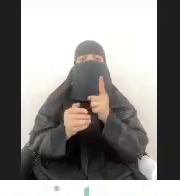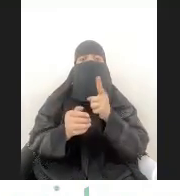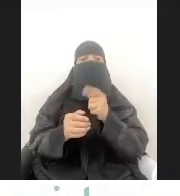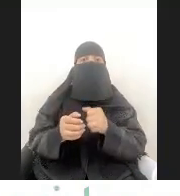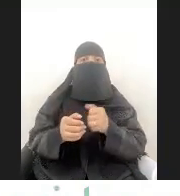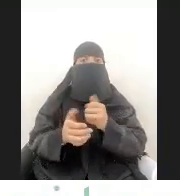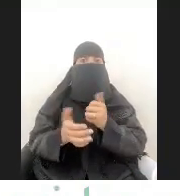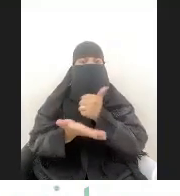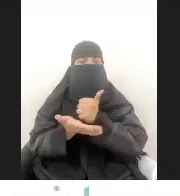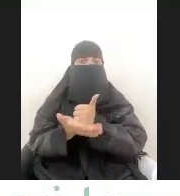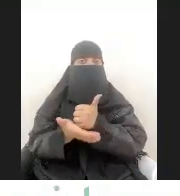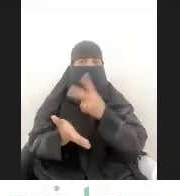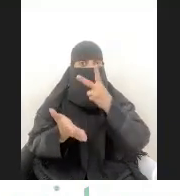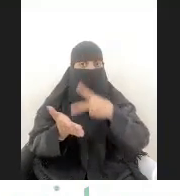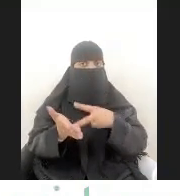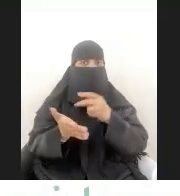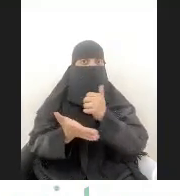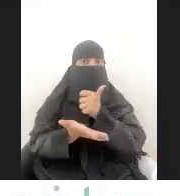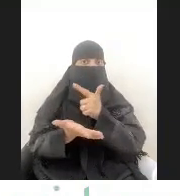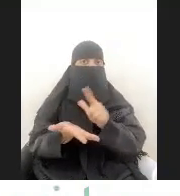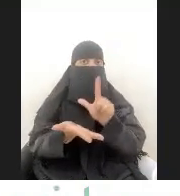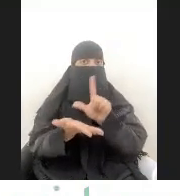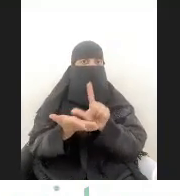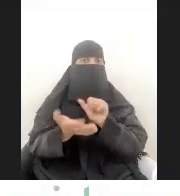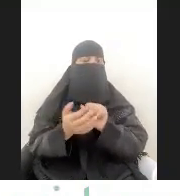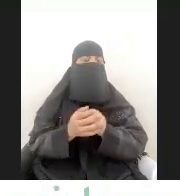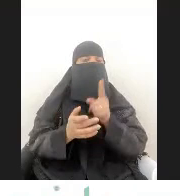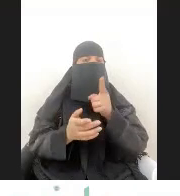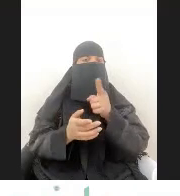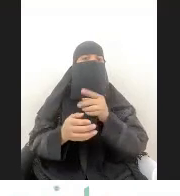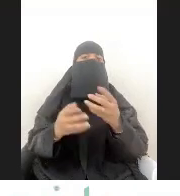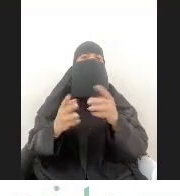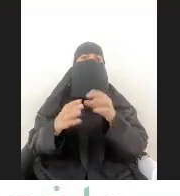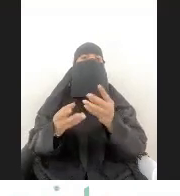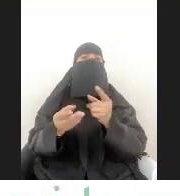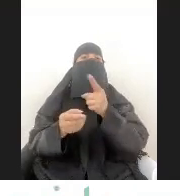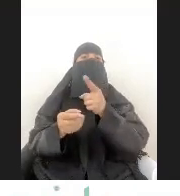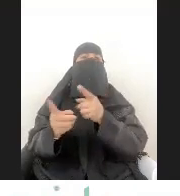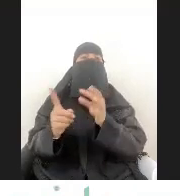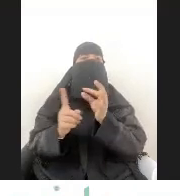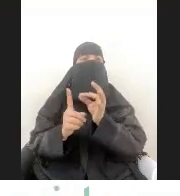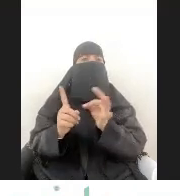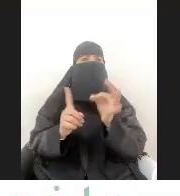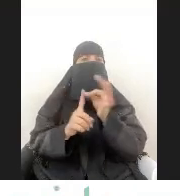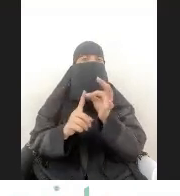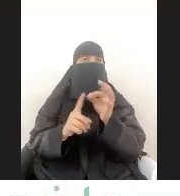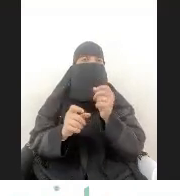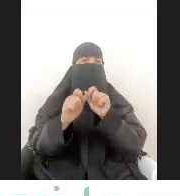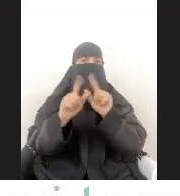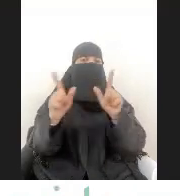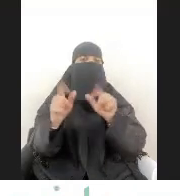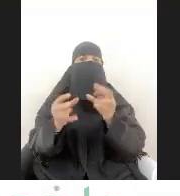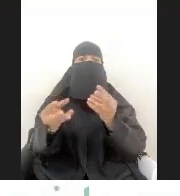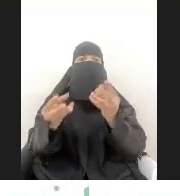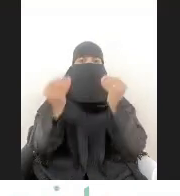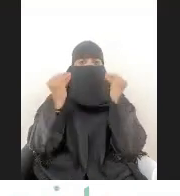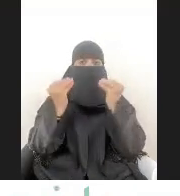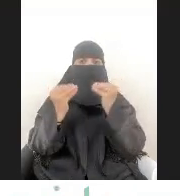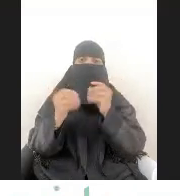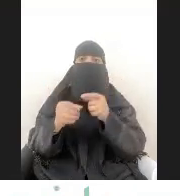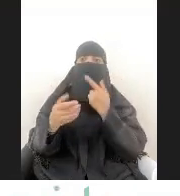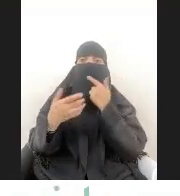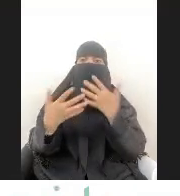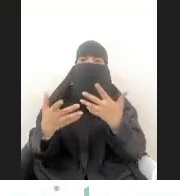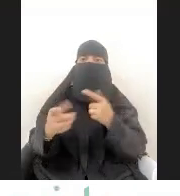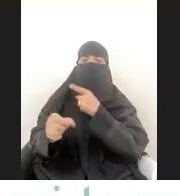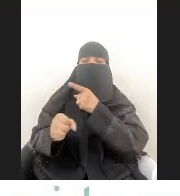التصميم التعليمي، حيث أنها فسرت كيف يحدث التعلم من جوانب مختلفة وسهلت على المعلم تصميم مقرره الدراسي.